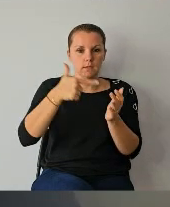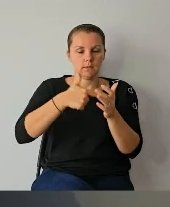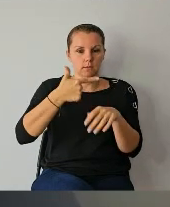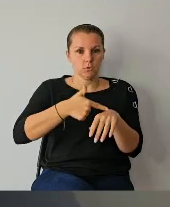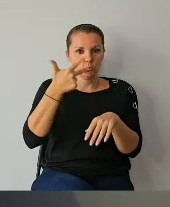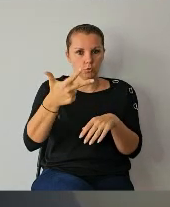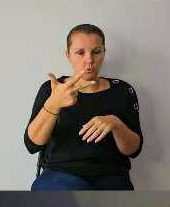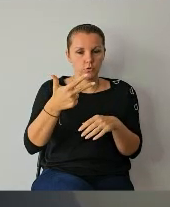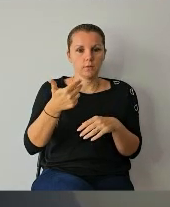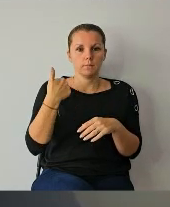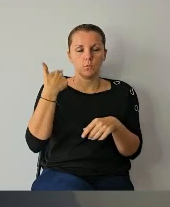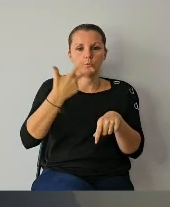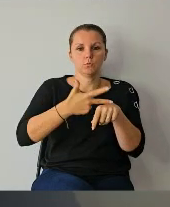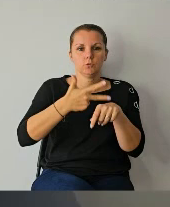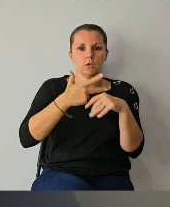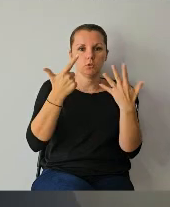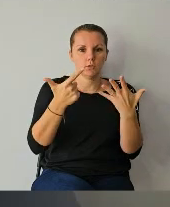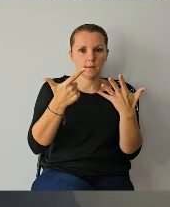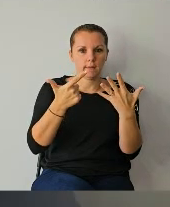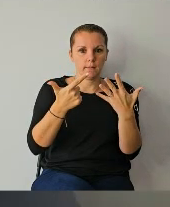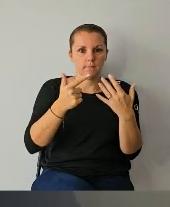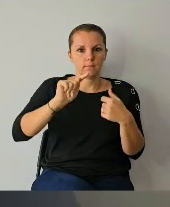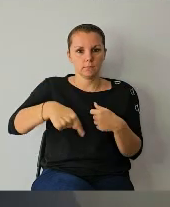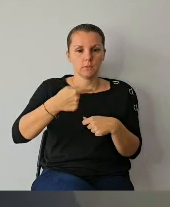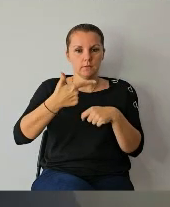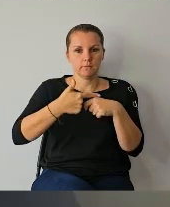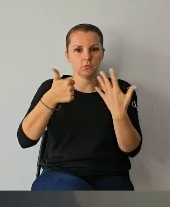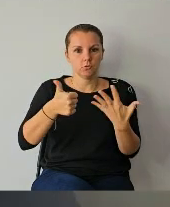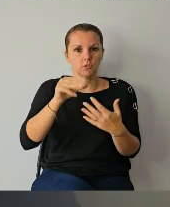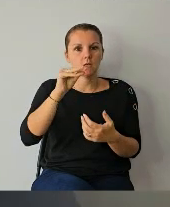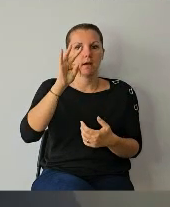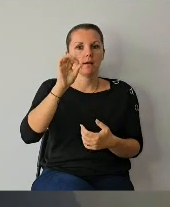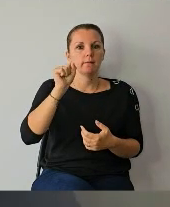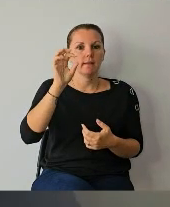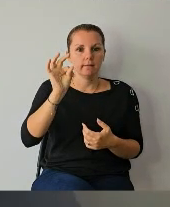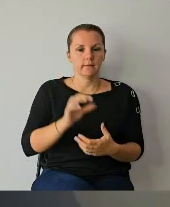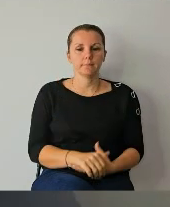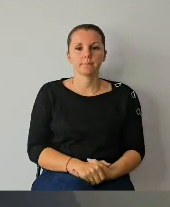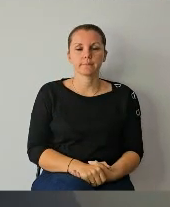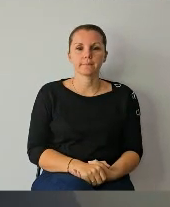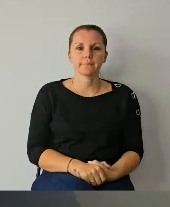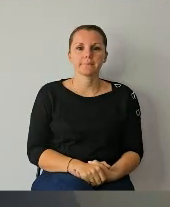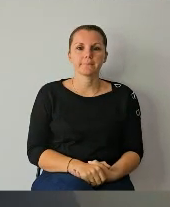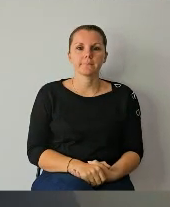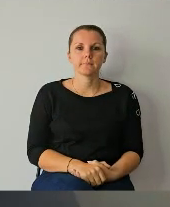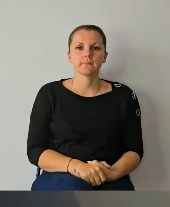2022-2023 było to 37,26 etatu.